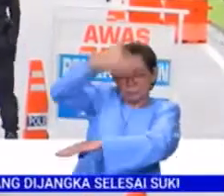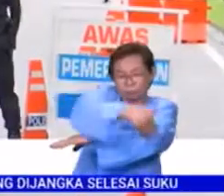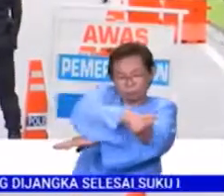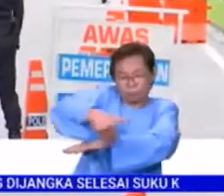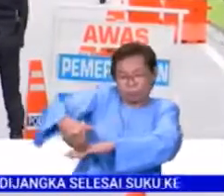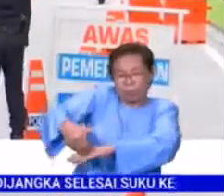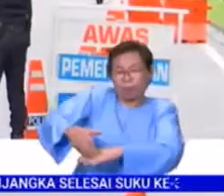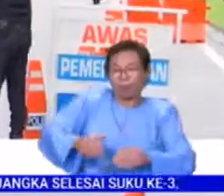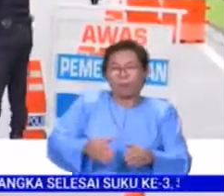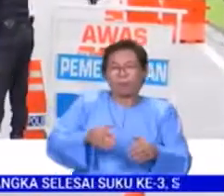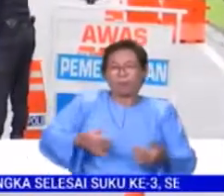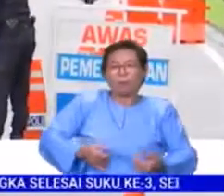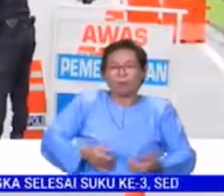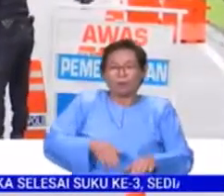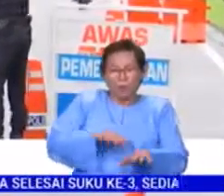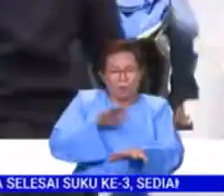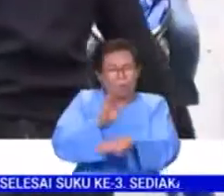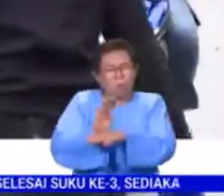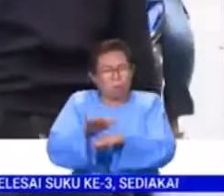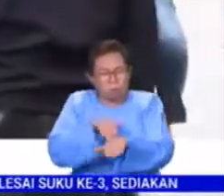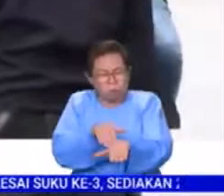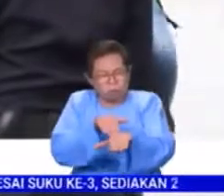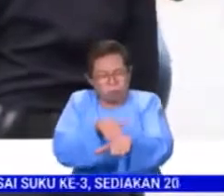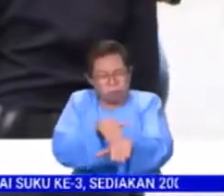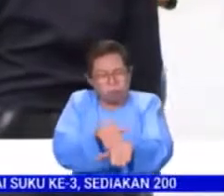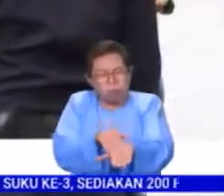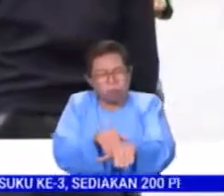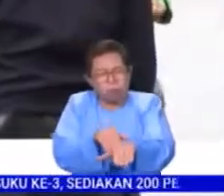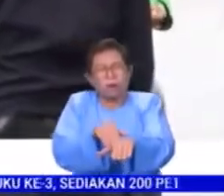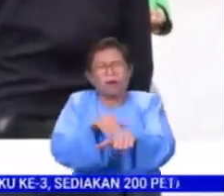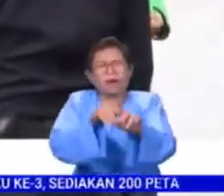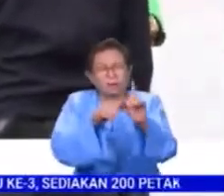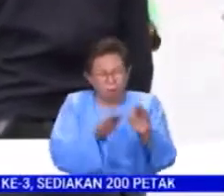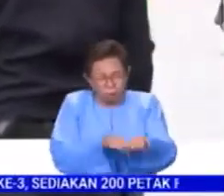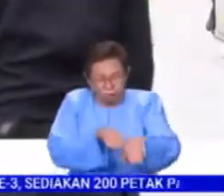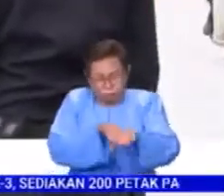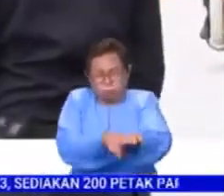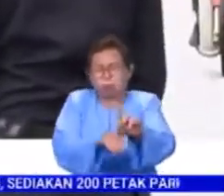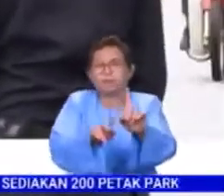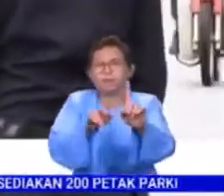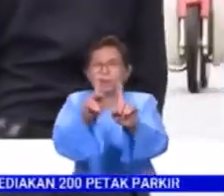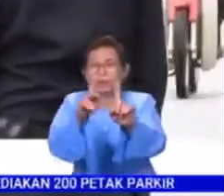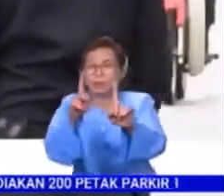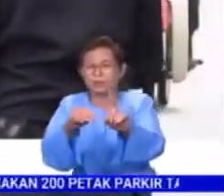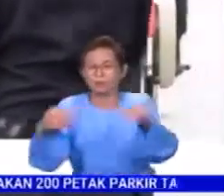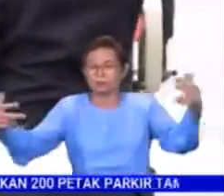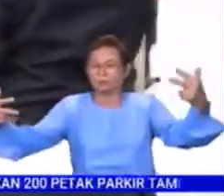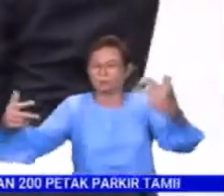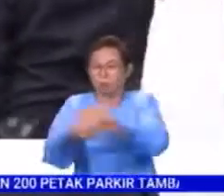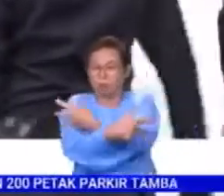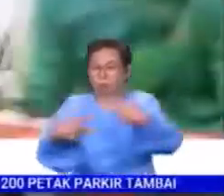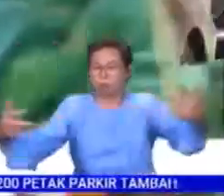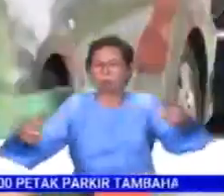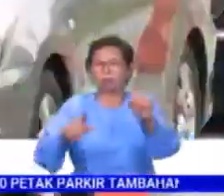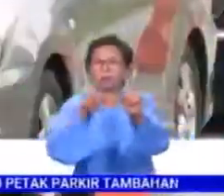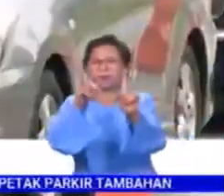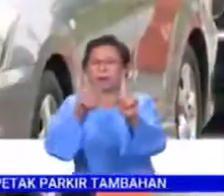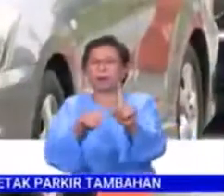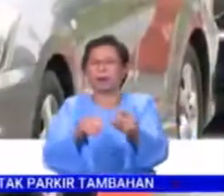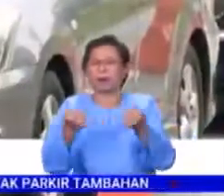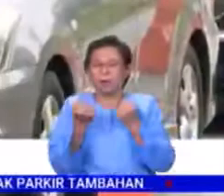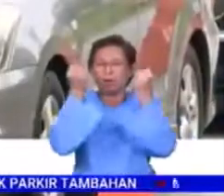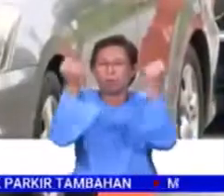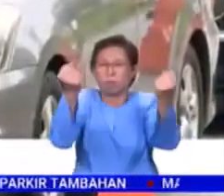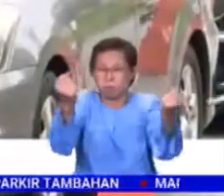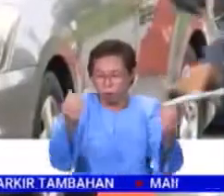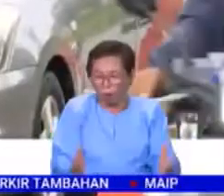Keadaan lalu lintas lebih sibuk dengan kesesakan hampir 1 km di kedua-dua arah. Kebanyakan pengguna merupakan